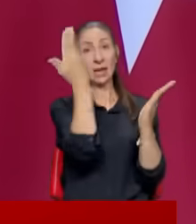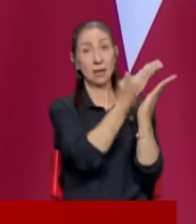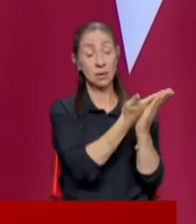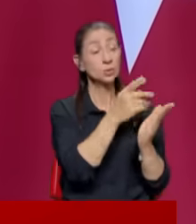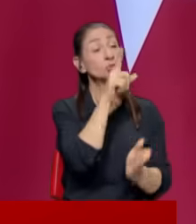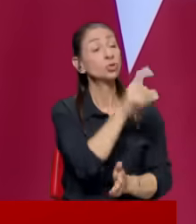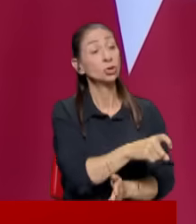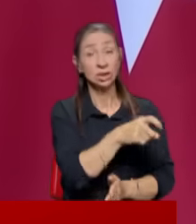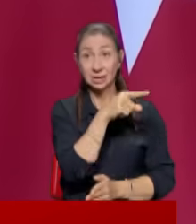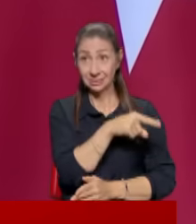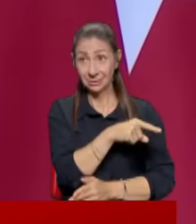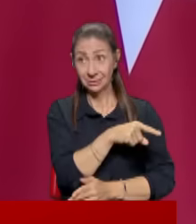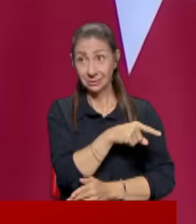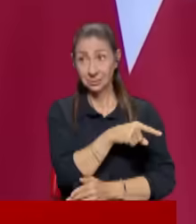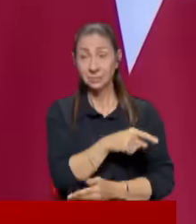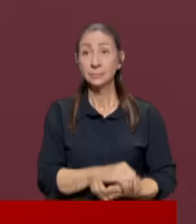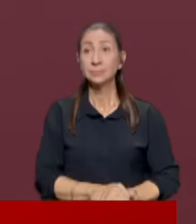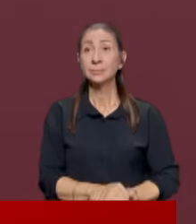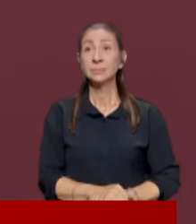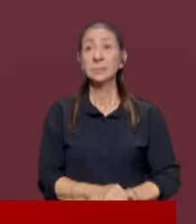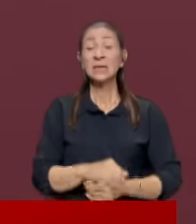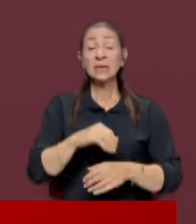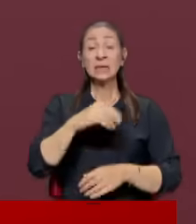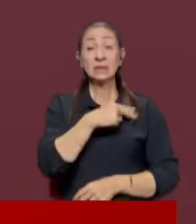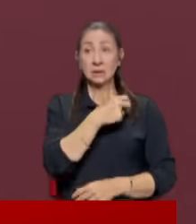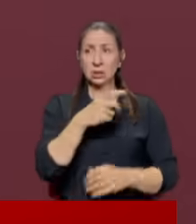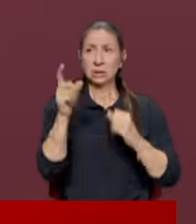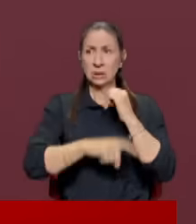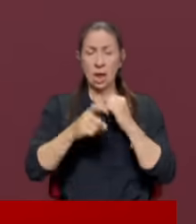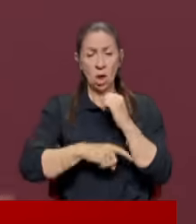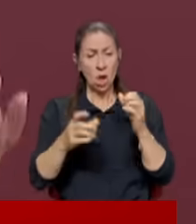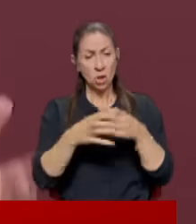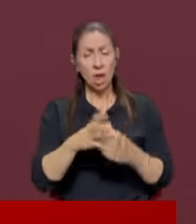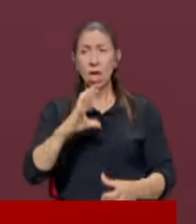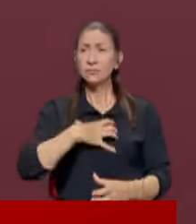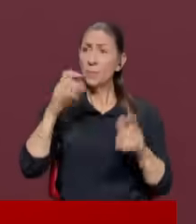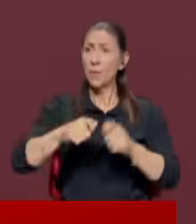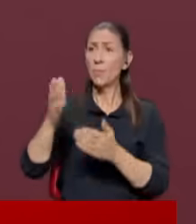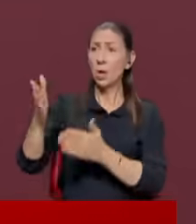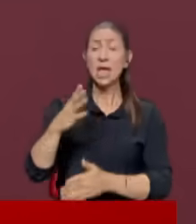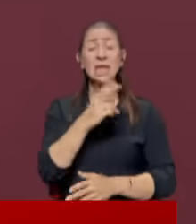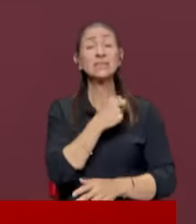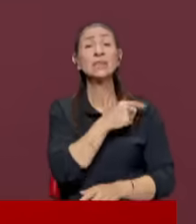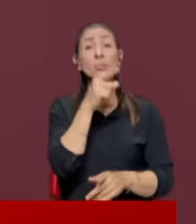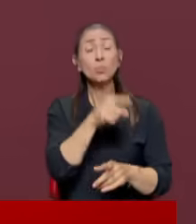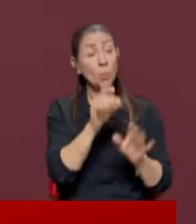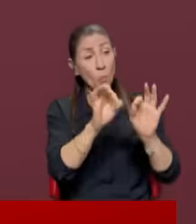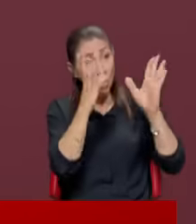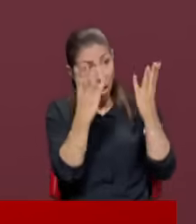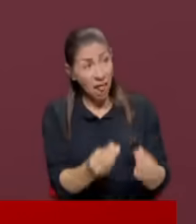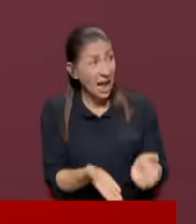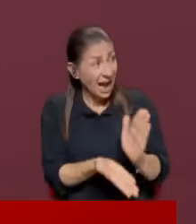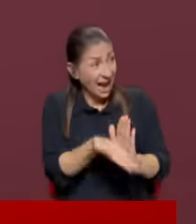Meclisi Başkanlığı'na sunacağız. İsveç terör örgütlerine ev sahipliği yapıyor. İsveç'in bu durumunun